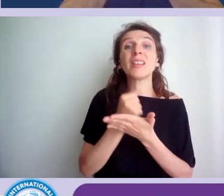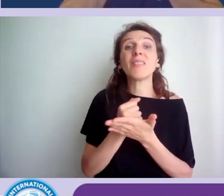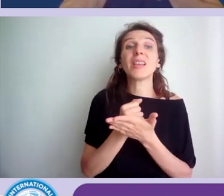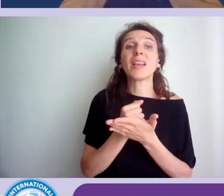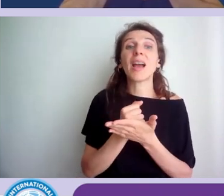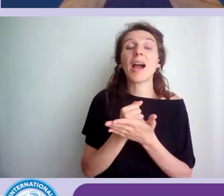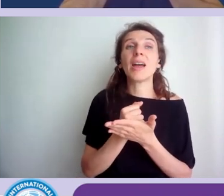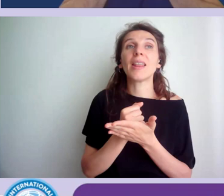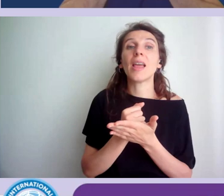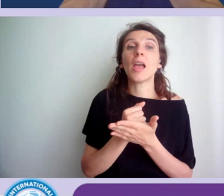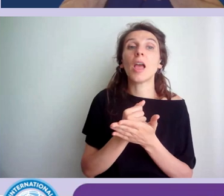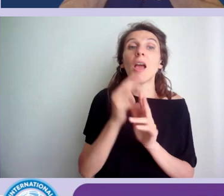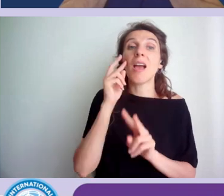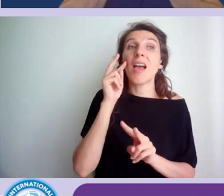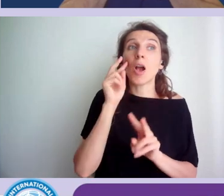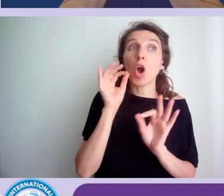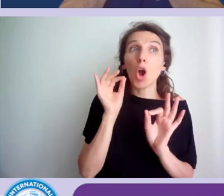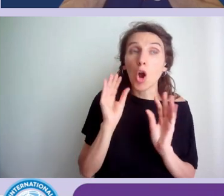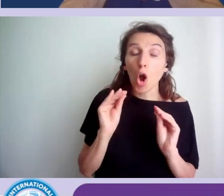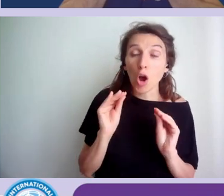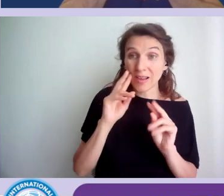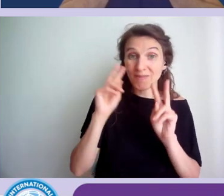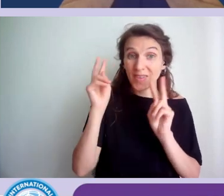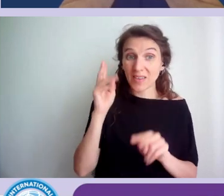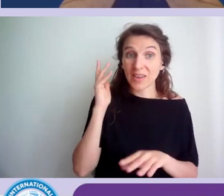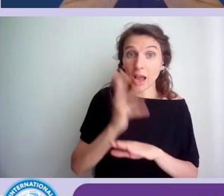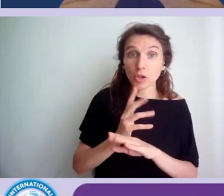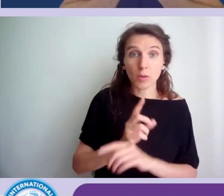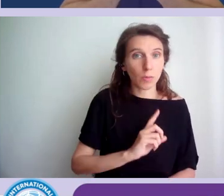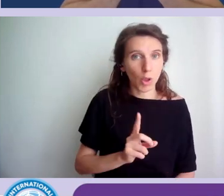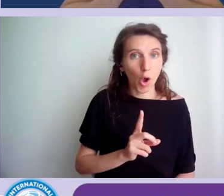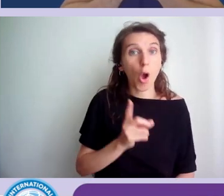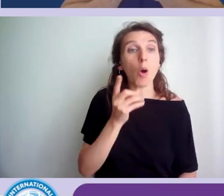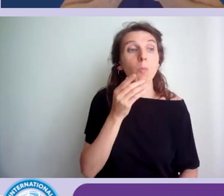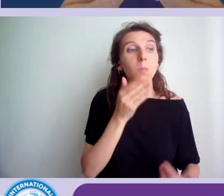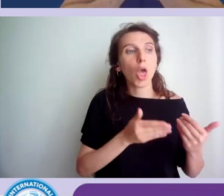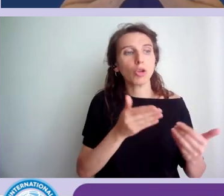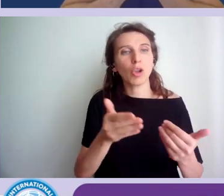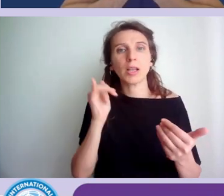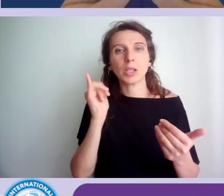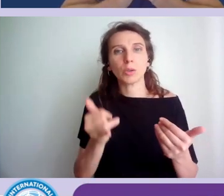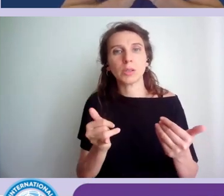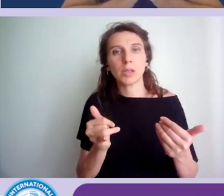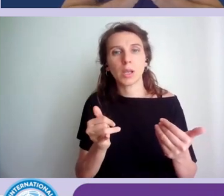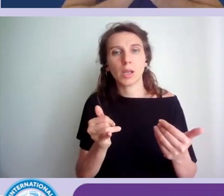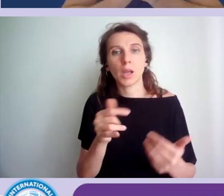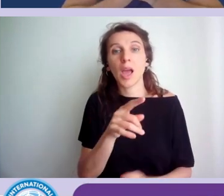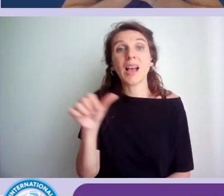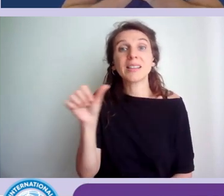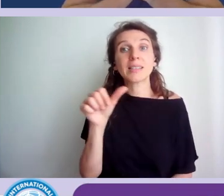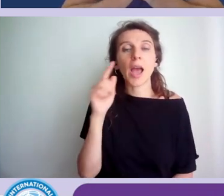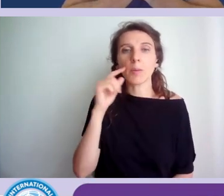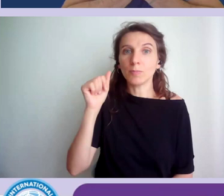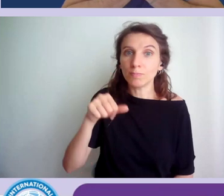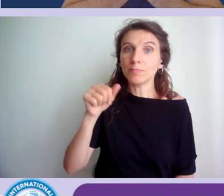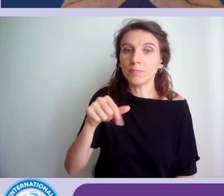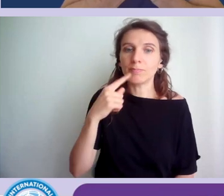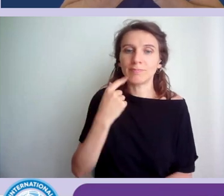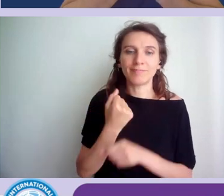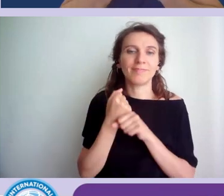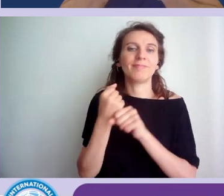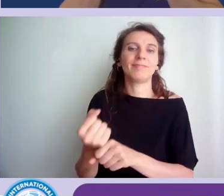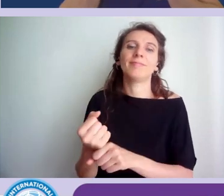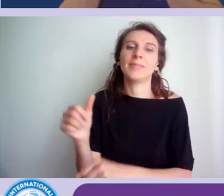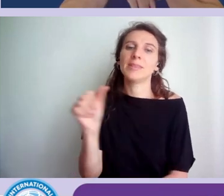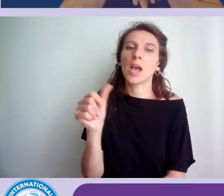certificare la verifica di accessibilità ma certificare il processo e visto che Simon fa sì con la testa lascio